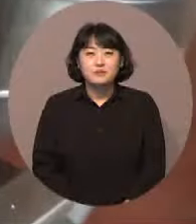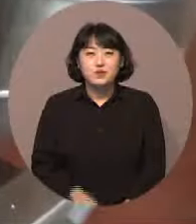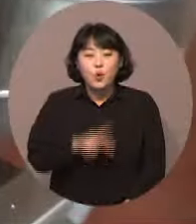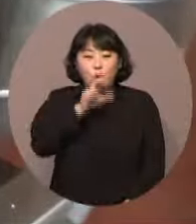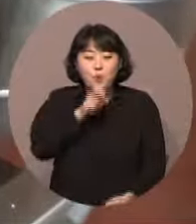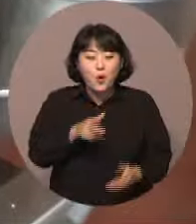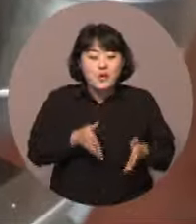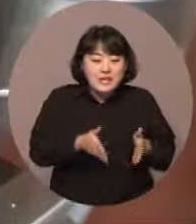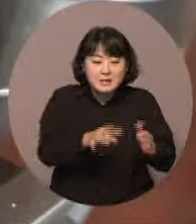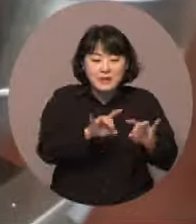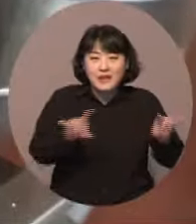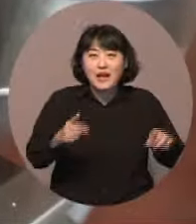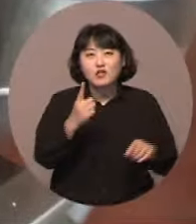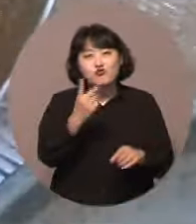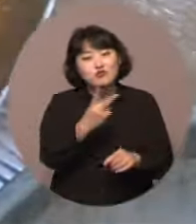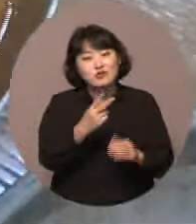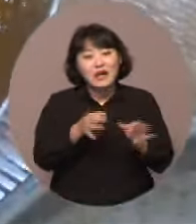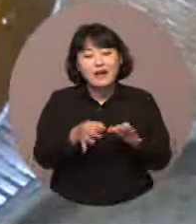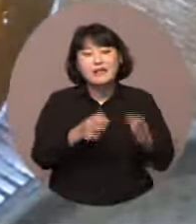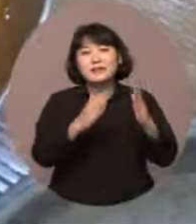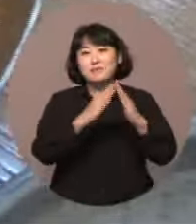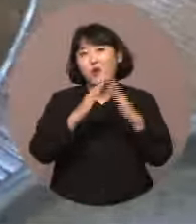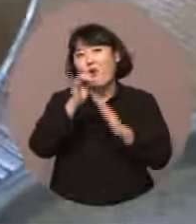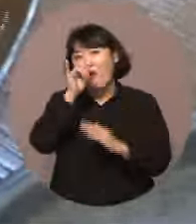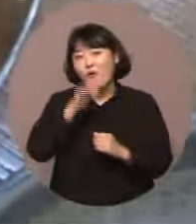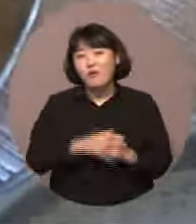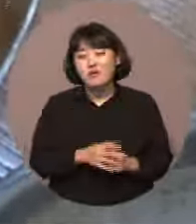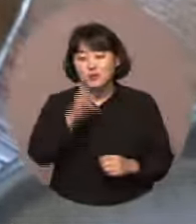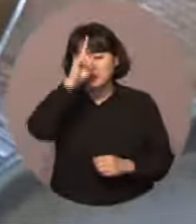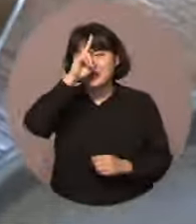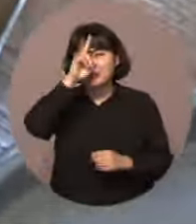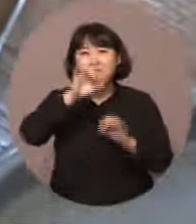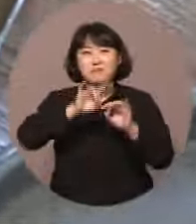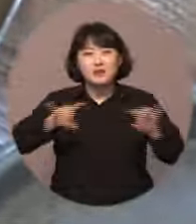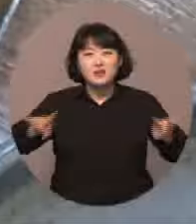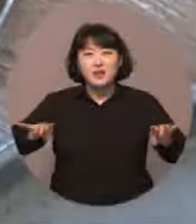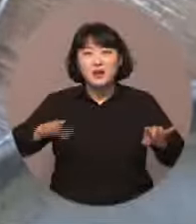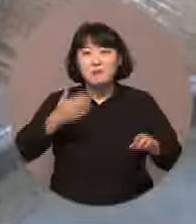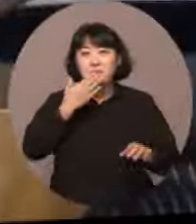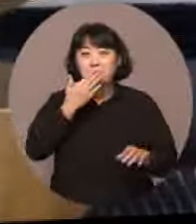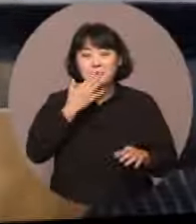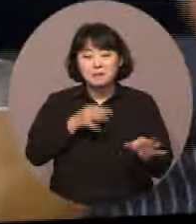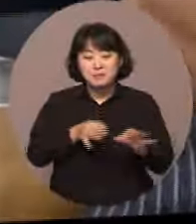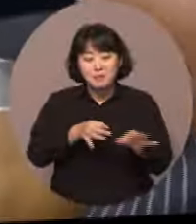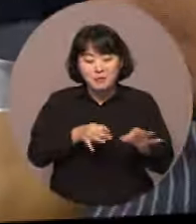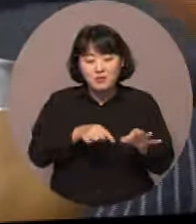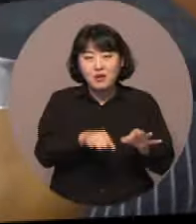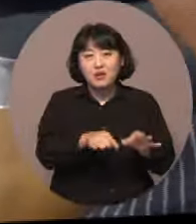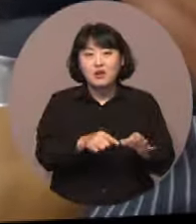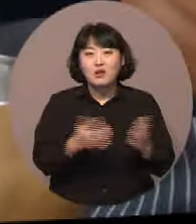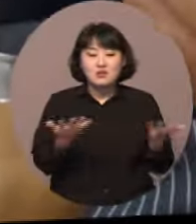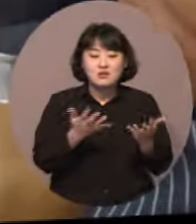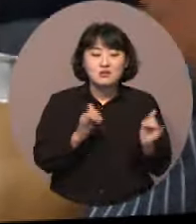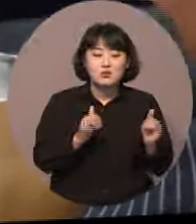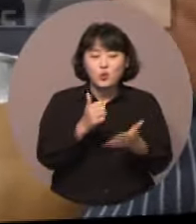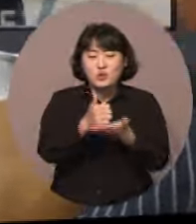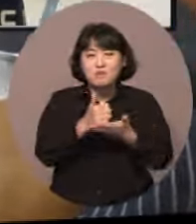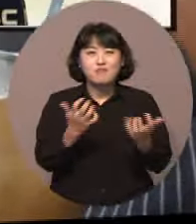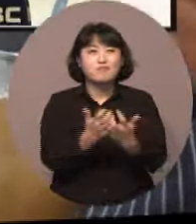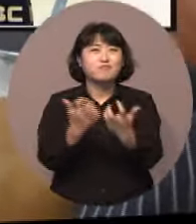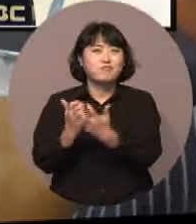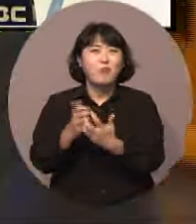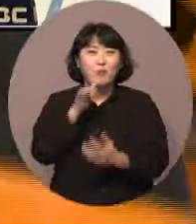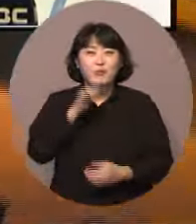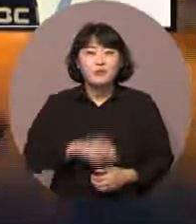골목마다 한두 개씩은 꼭 있는 칼국수 가게. 점심시간마다 식당은 직장인 등 손님들로 가득합니다. 또